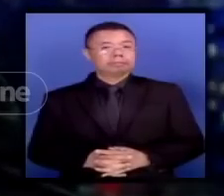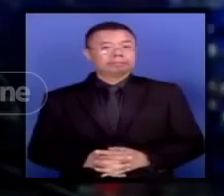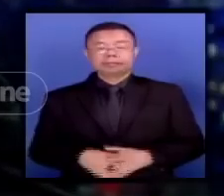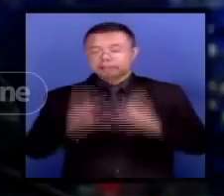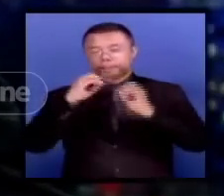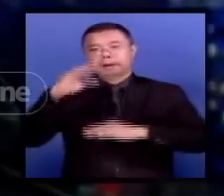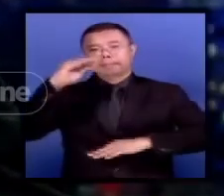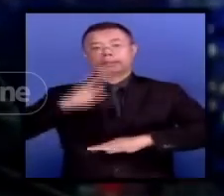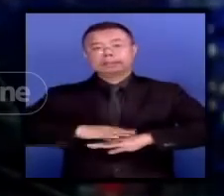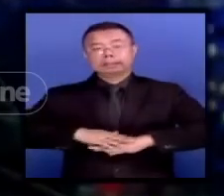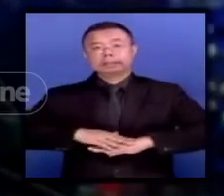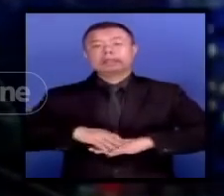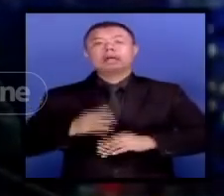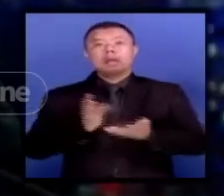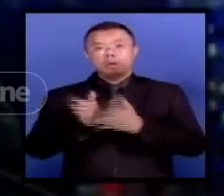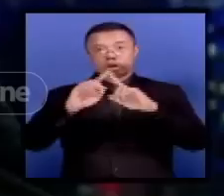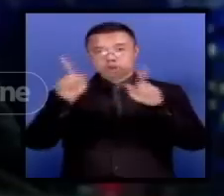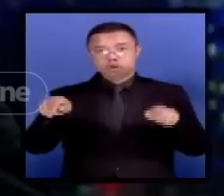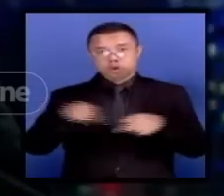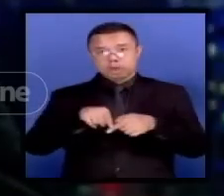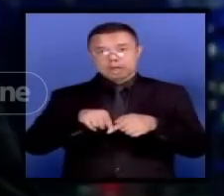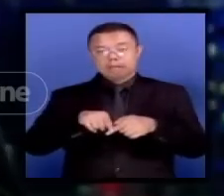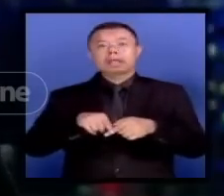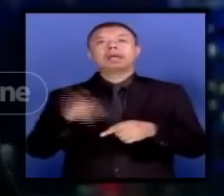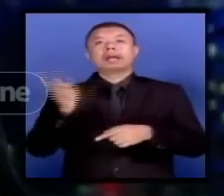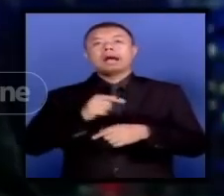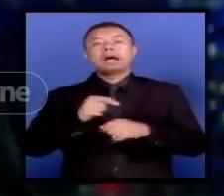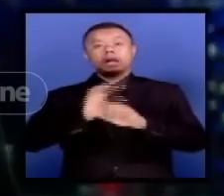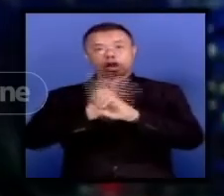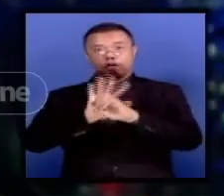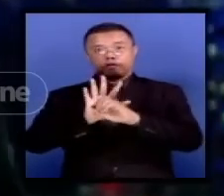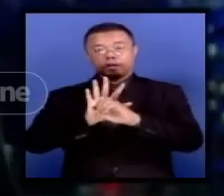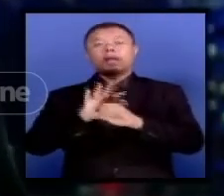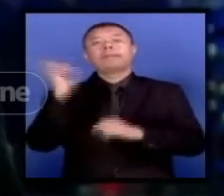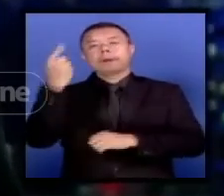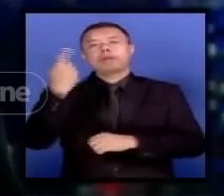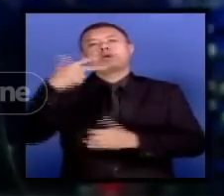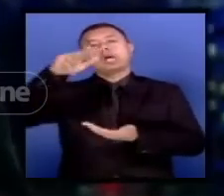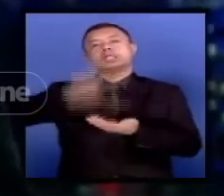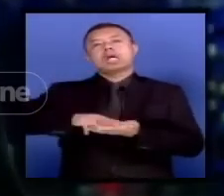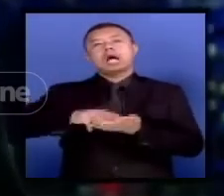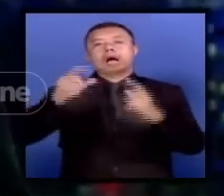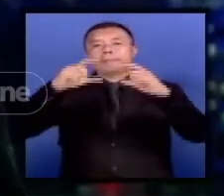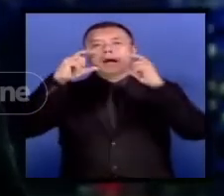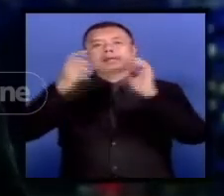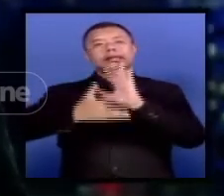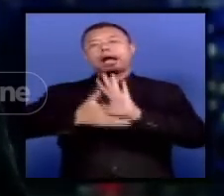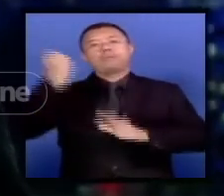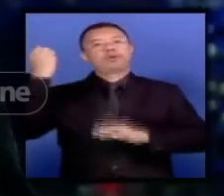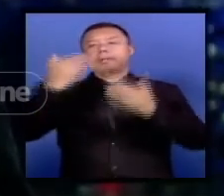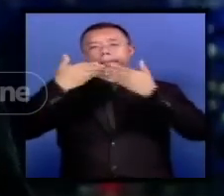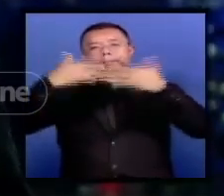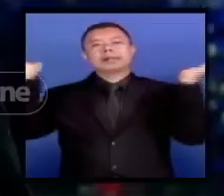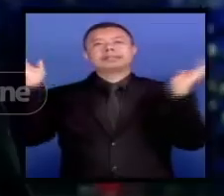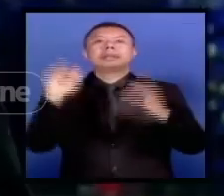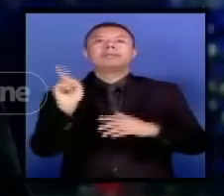Kembali lagi di kabar pagi Umisa, melalui surat edaran Satgas COVID-19, pemerintah resmi mencabut aturan wajib memakai masker di area publik